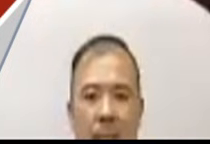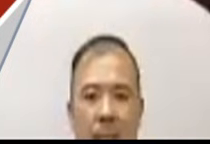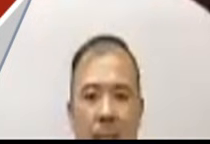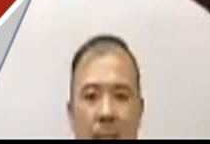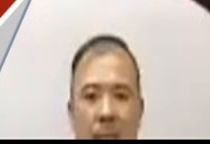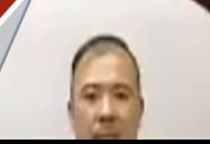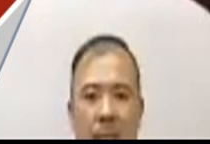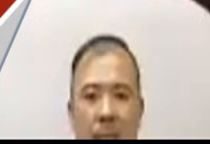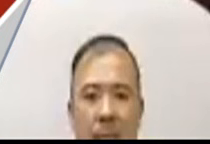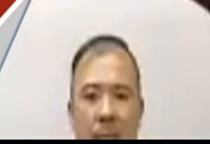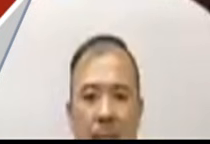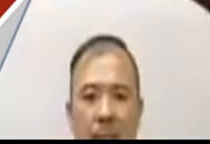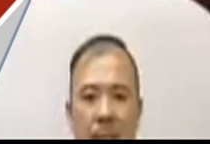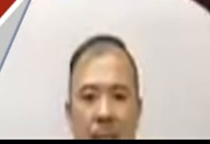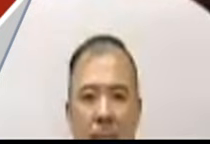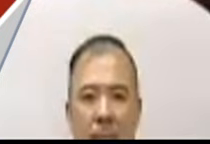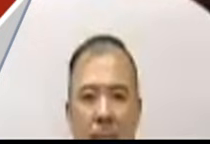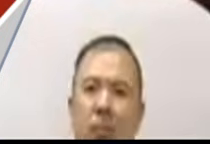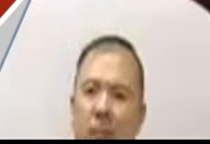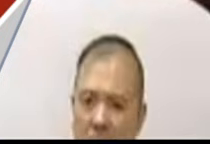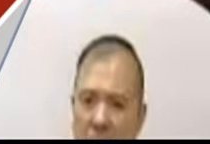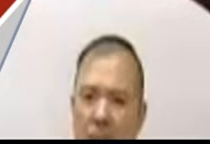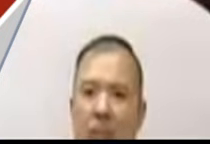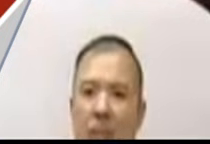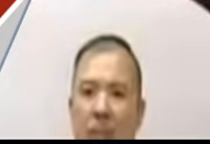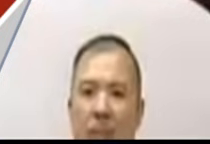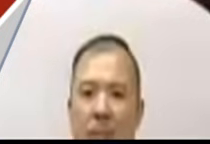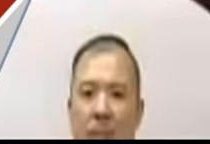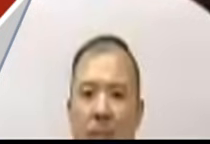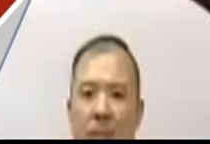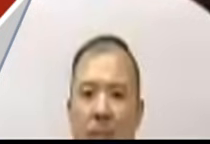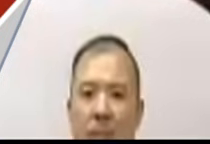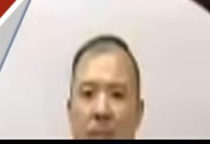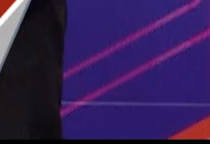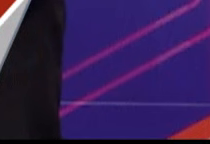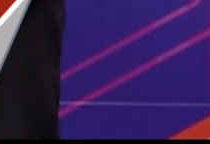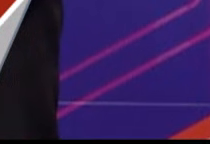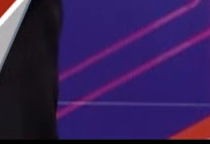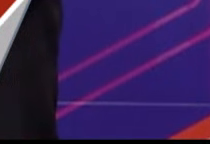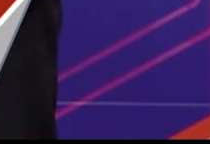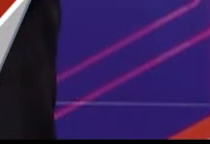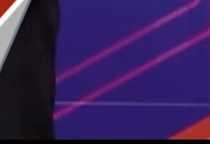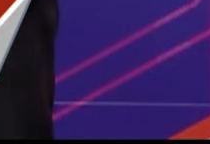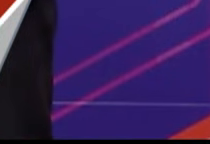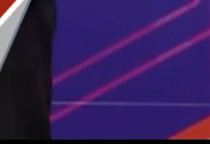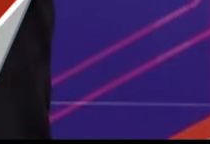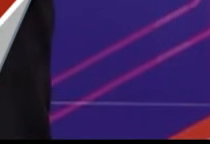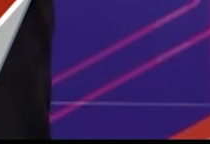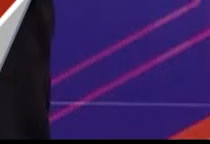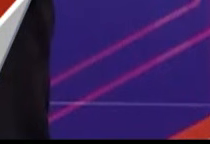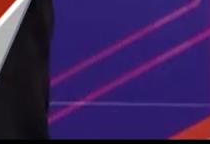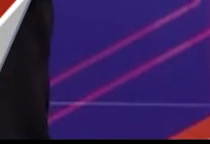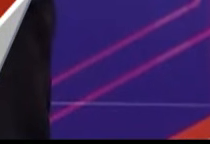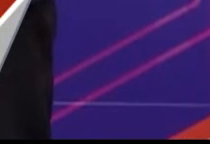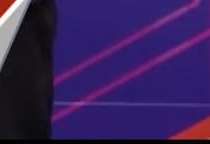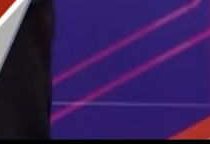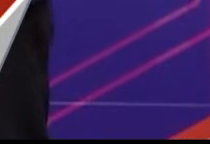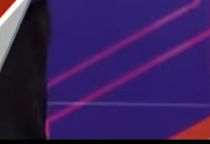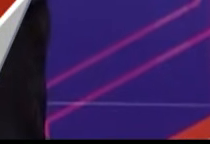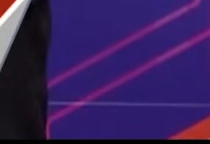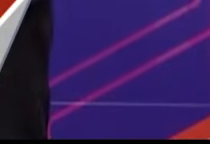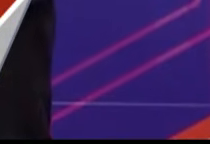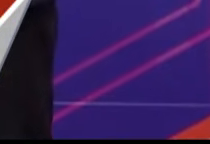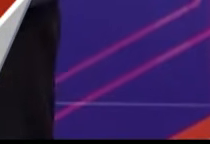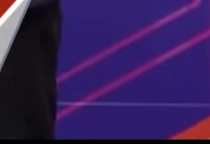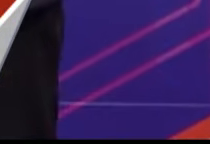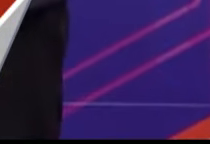一天一天哦，7000人， 对， 他才900万人口哎。 高金素美的用心哦，完完全全